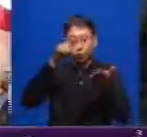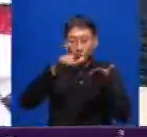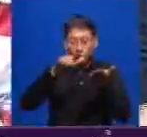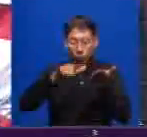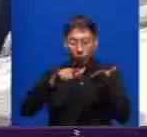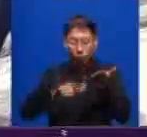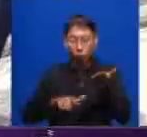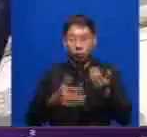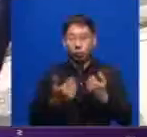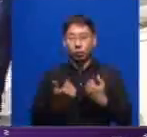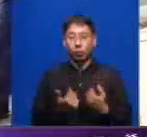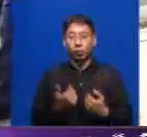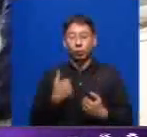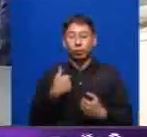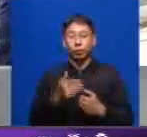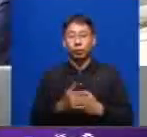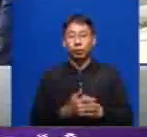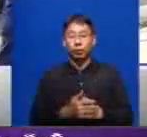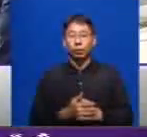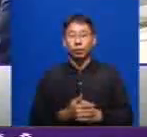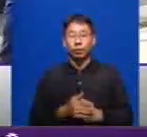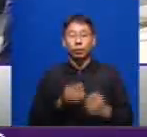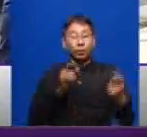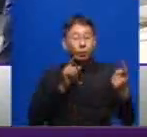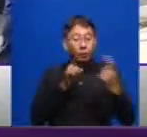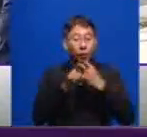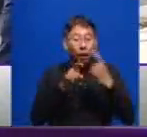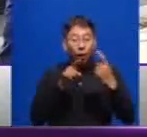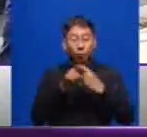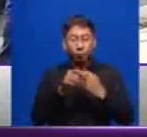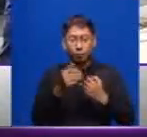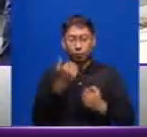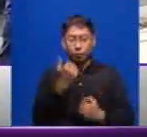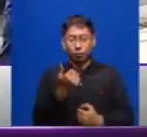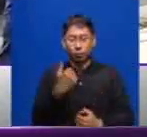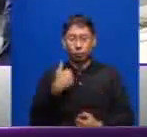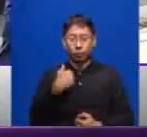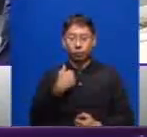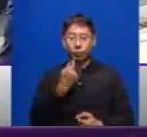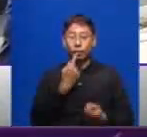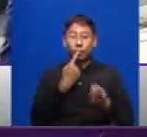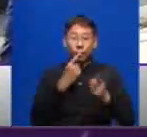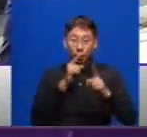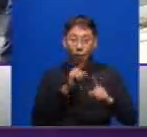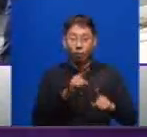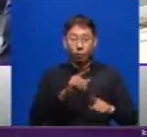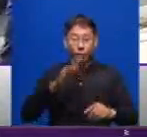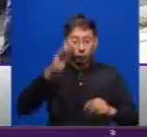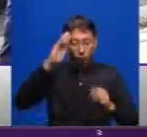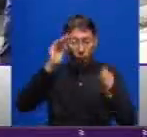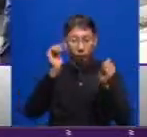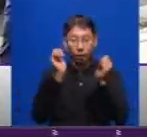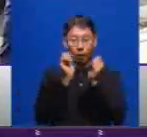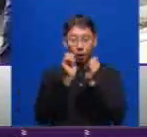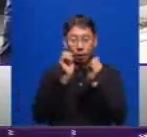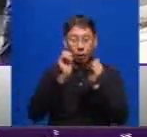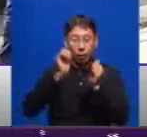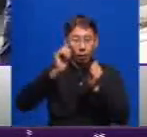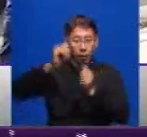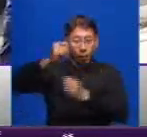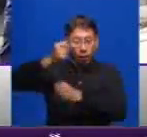นักท่องเที่ยวไม่ถามและโดยมากถ้าเขาถามเราก็จะบอกว่าเอามาเป็นว่าเป็นทหาร